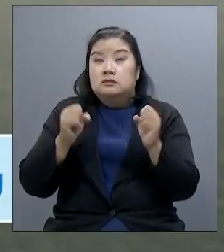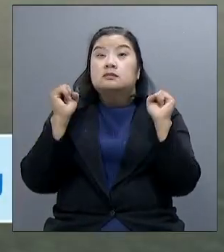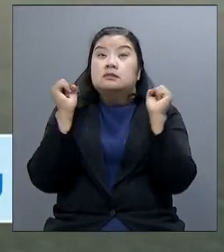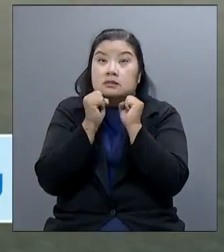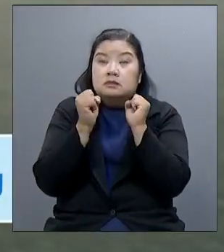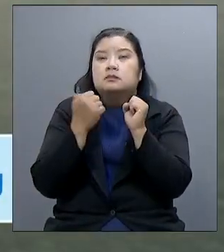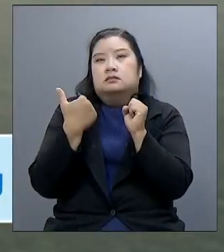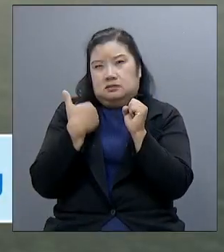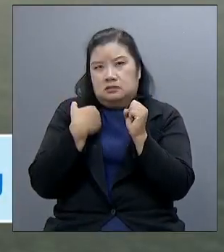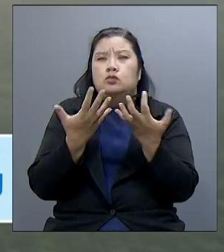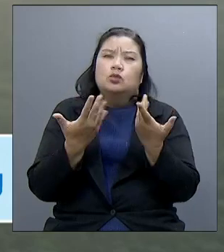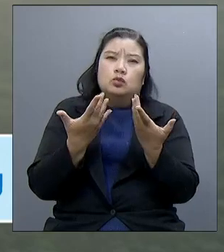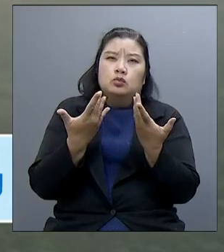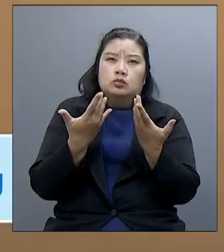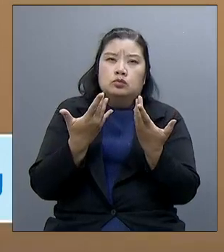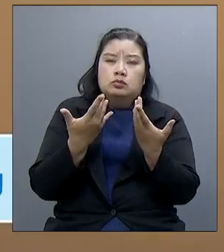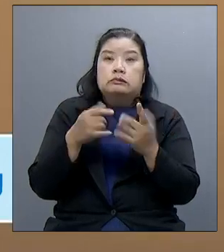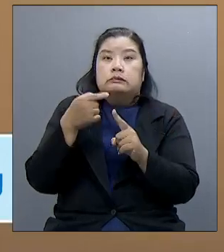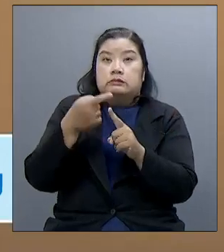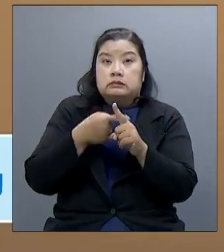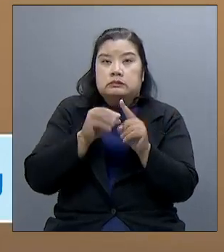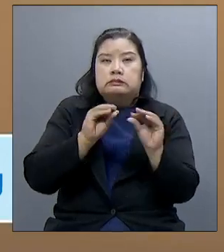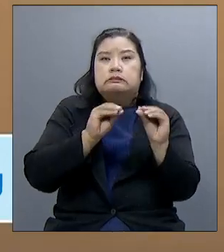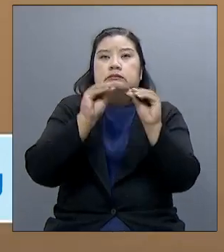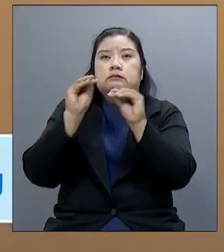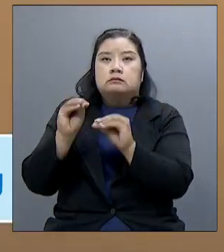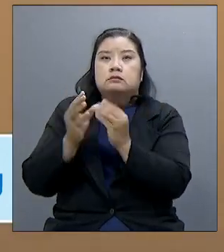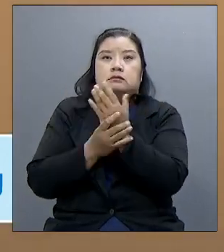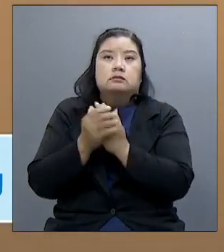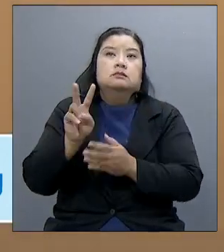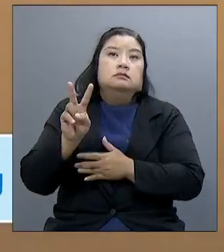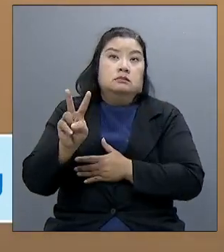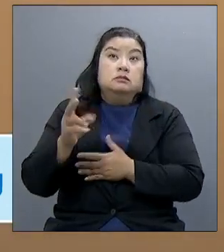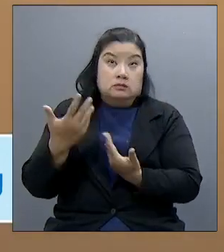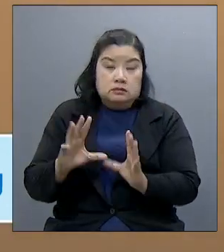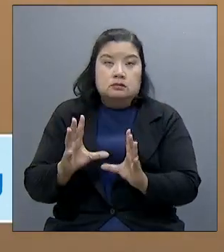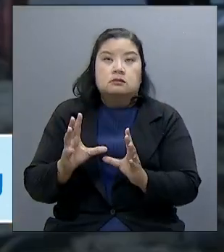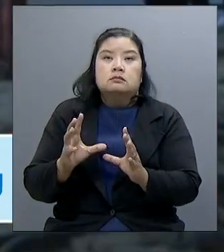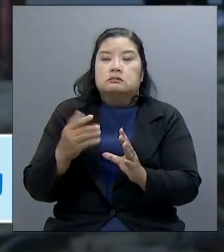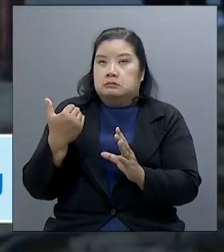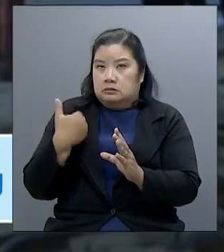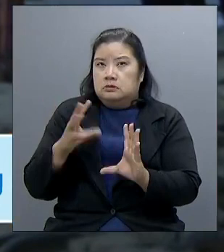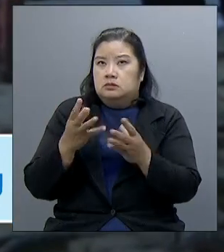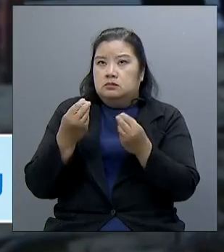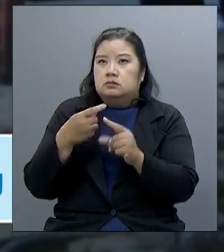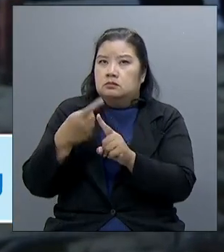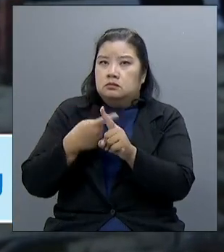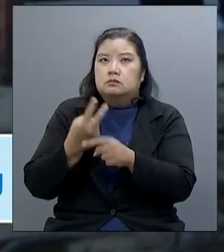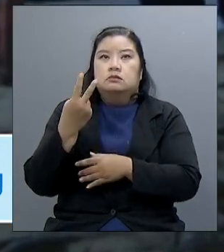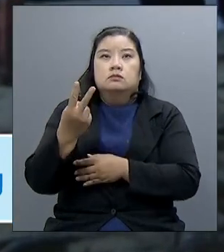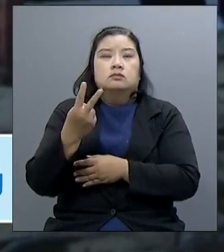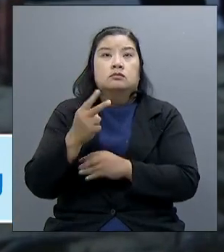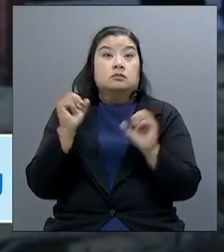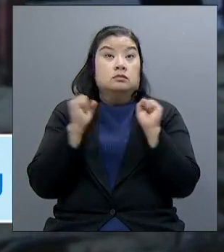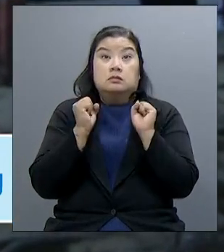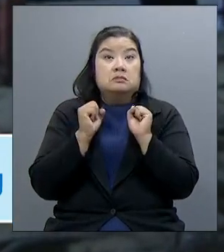มาเช้ากว่ค่าเฉลยปกติประมาณ 2 สัปดาห์แล้วจะสิ่งสุดไว้ขึ้นด้วยคผชมประมาณปายเดือนกุพาพัธ 2,